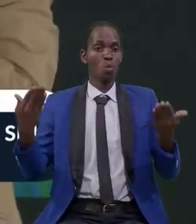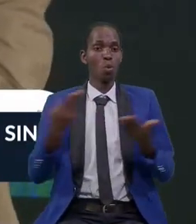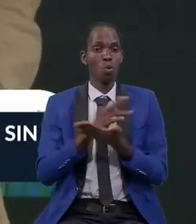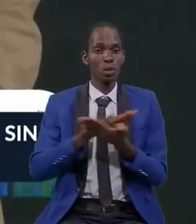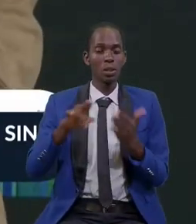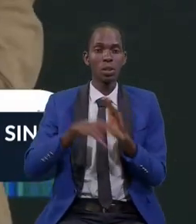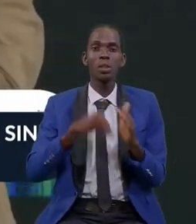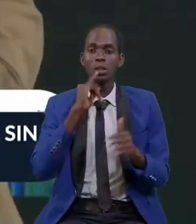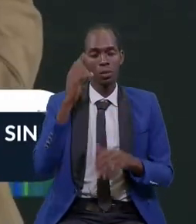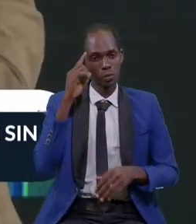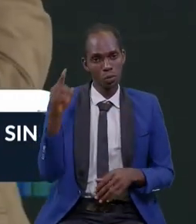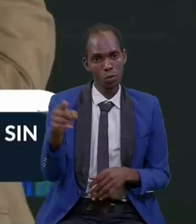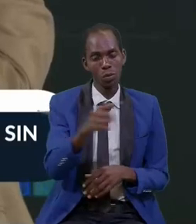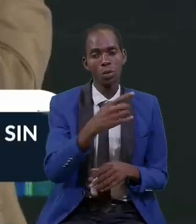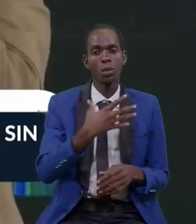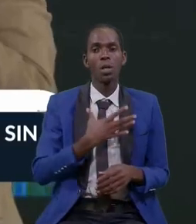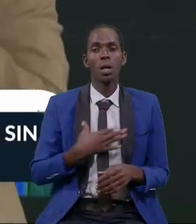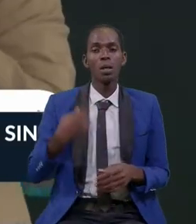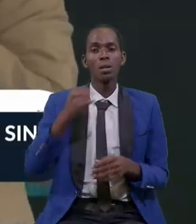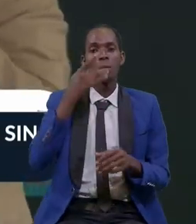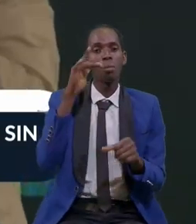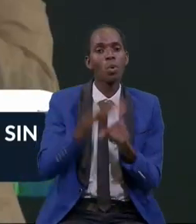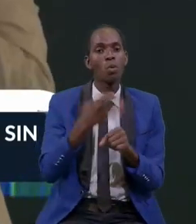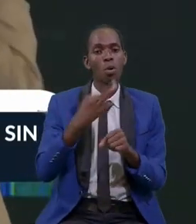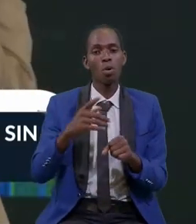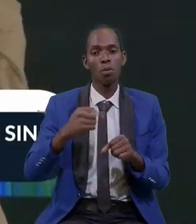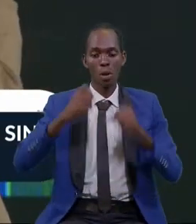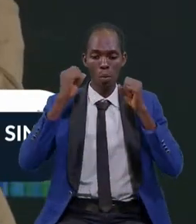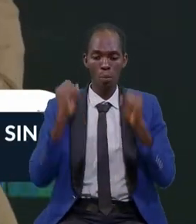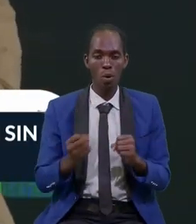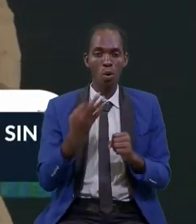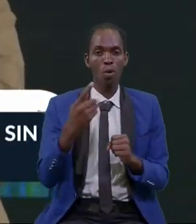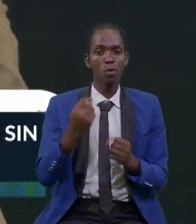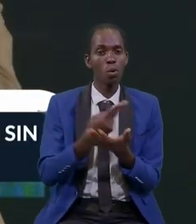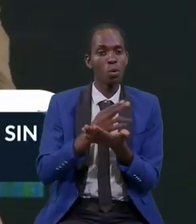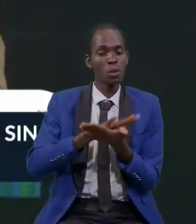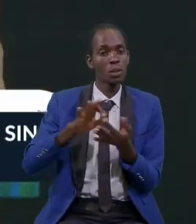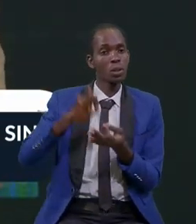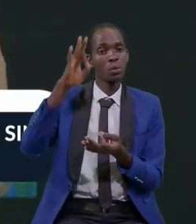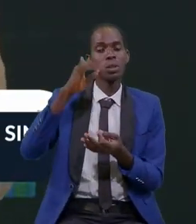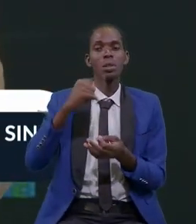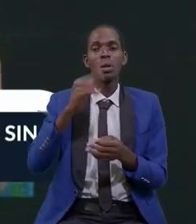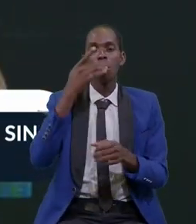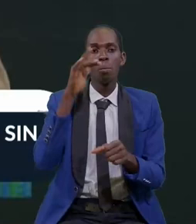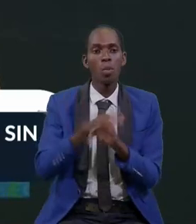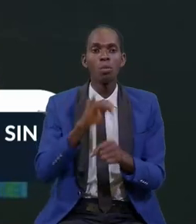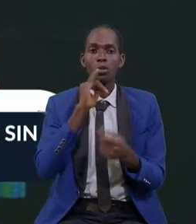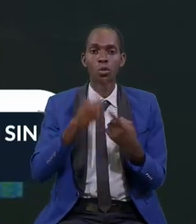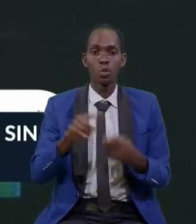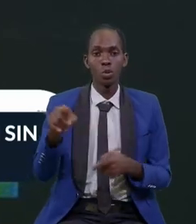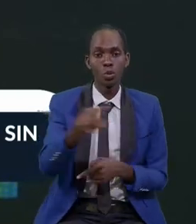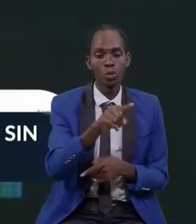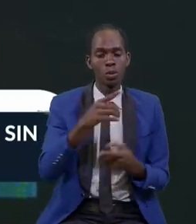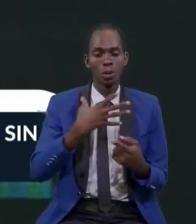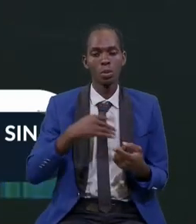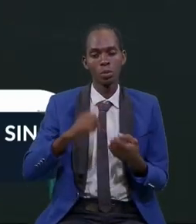pour vous. Et la promesse de la puissance du Saint-Esprit, la promesse est pour vous, pour vos enfants et